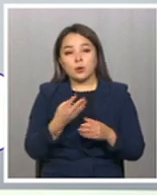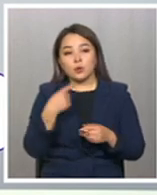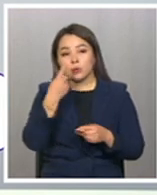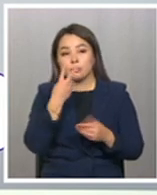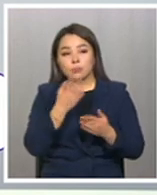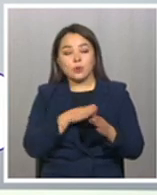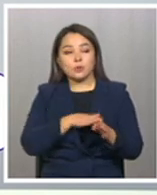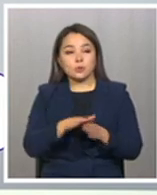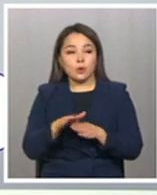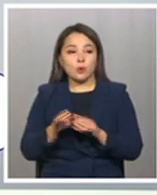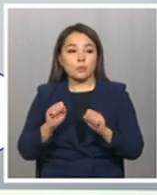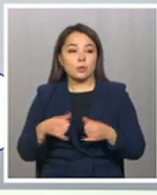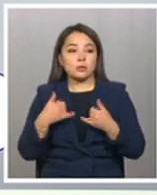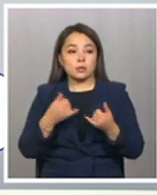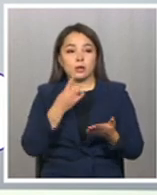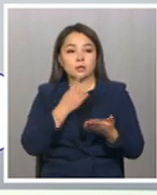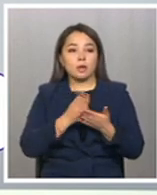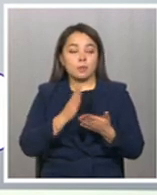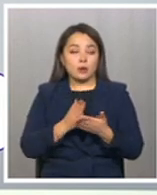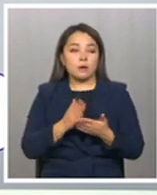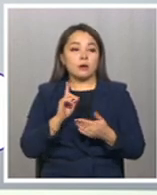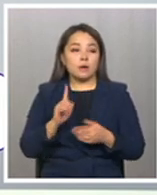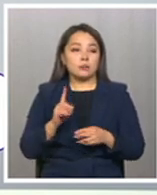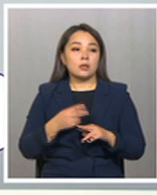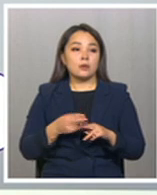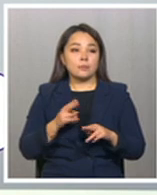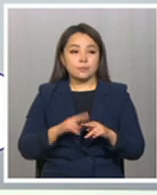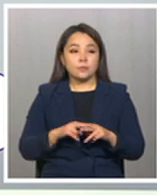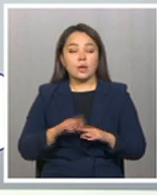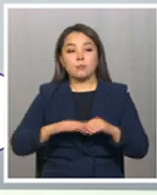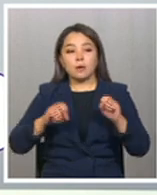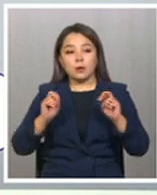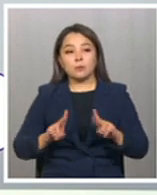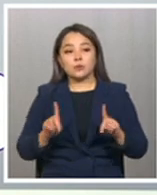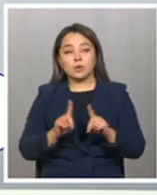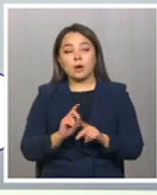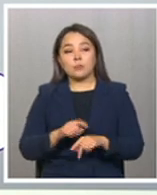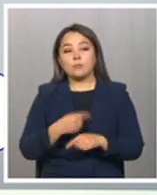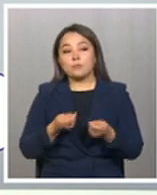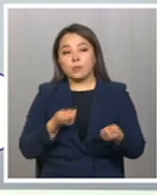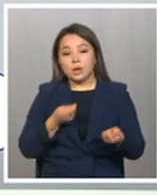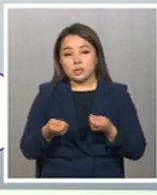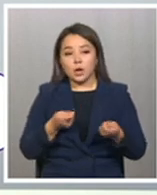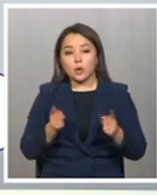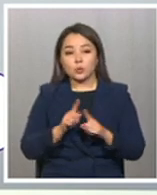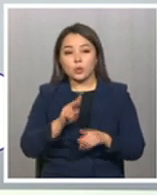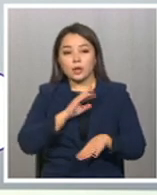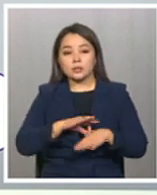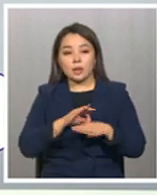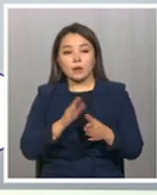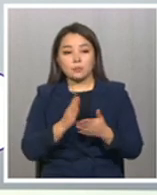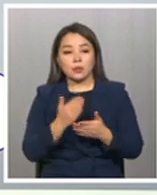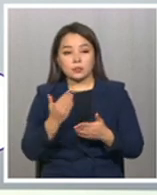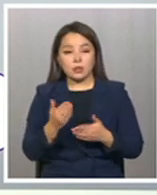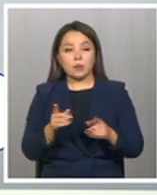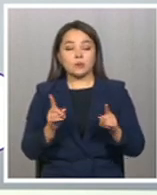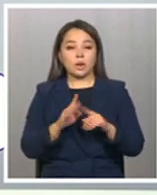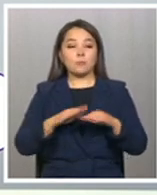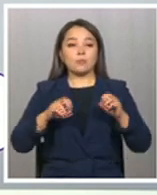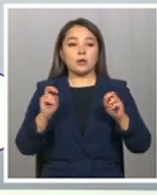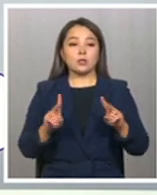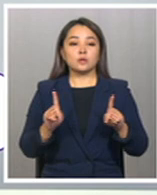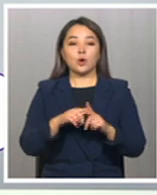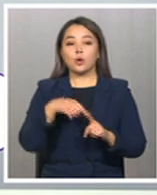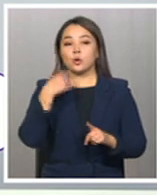асыру мүмкіншілігіне ие. Ал мамандандырудың басқару қызметінде, яғни басқарушылық қызметтің мамандандырылған